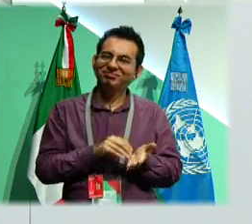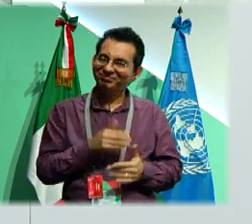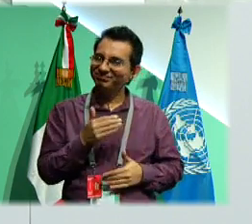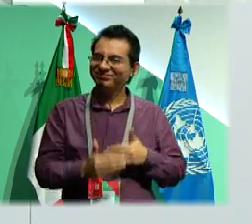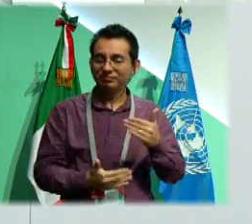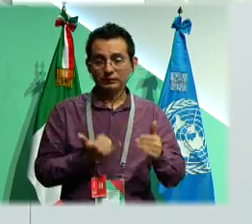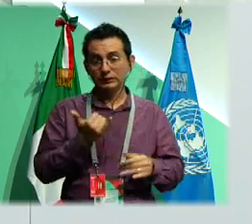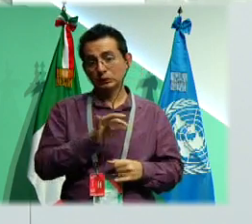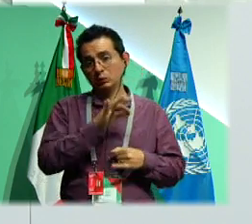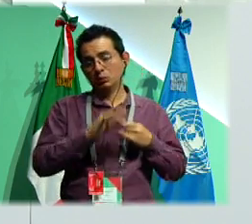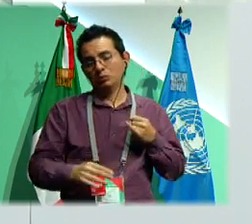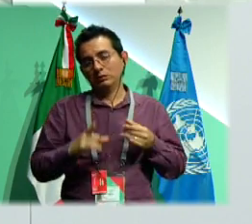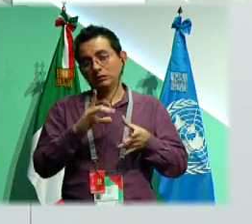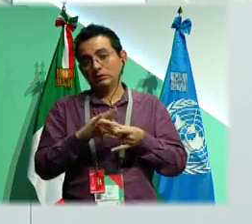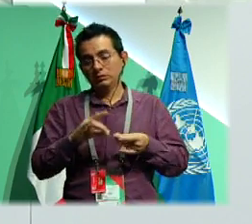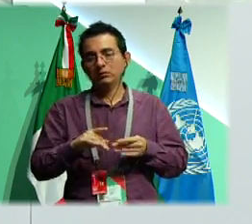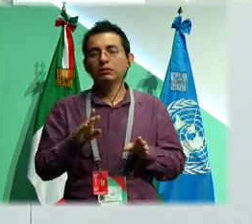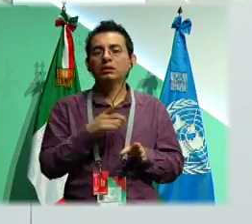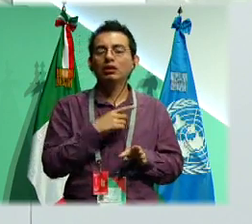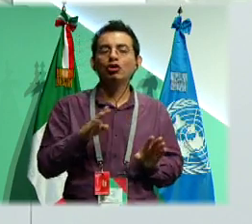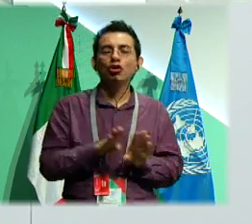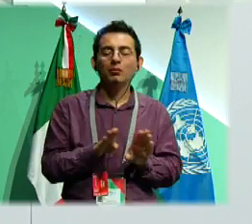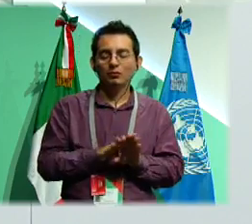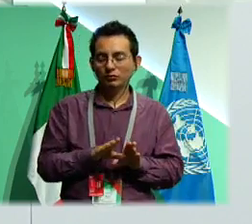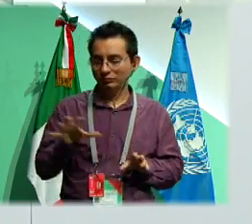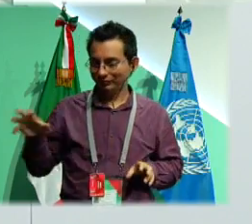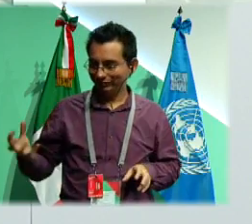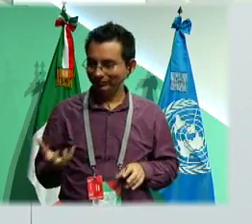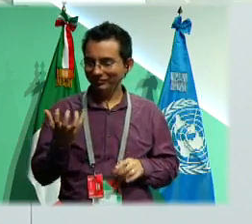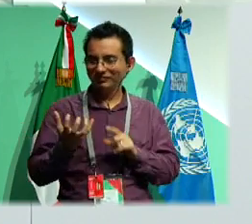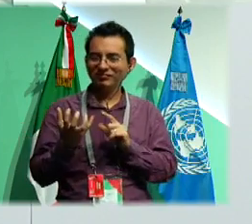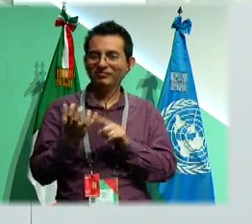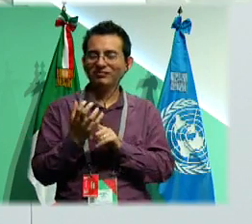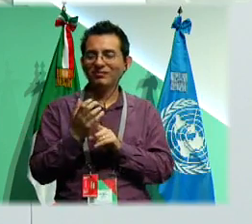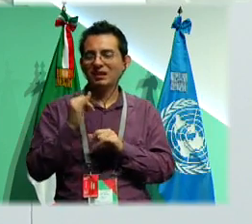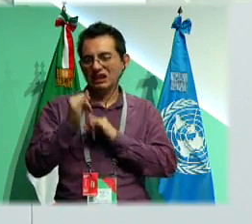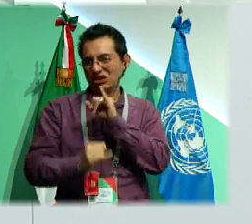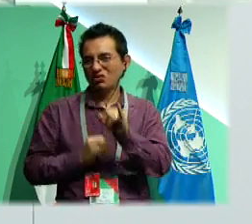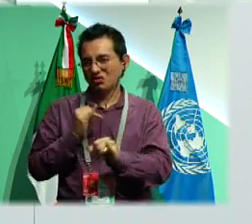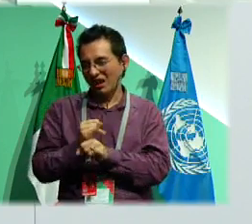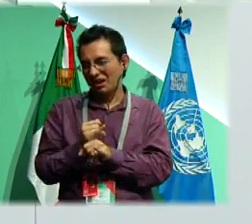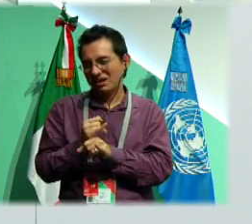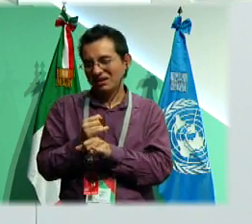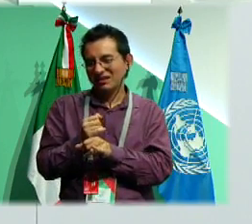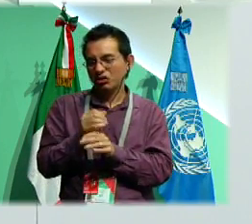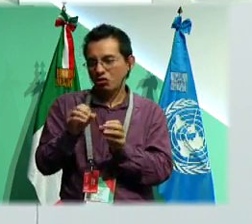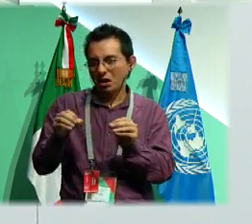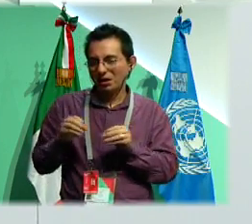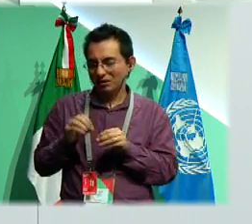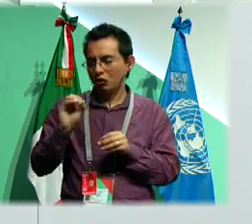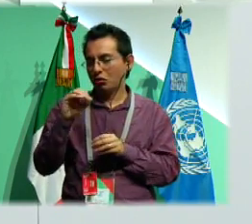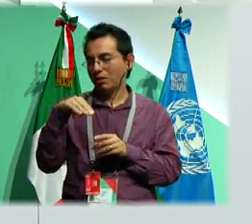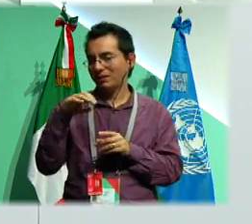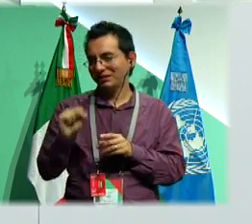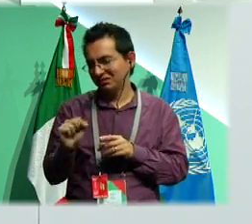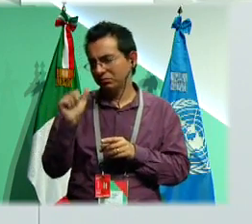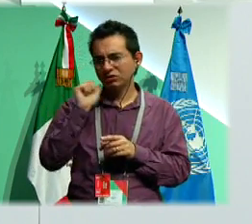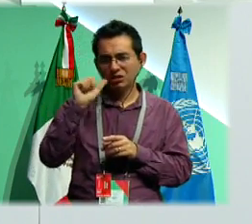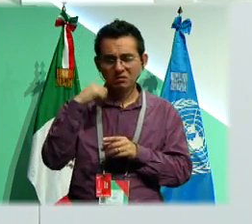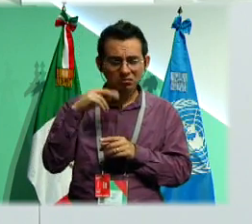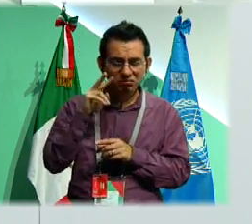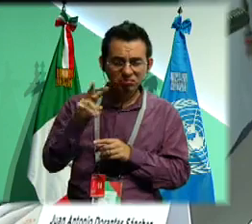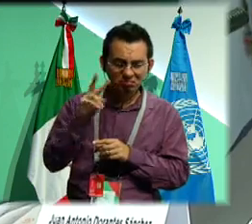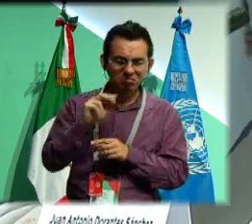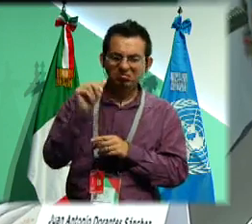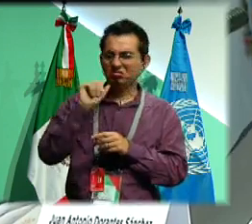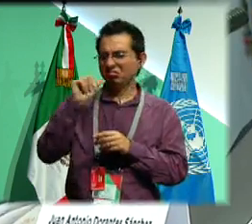le contraire doit être également mis en œuvre. Les relations avec les organisations internationales sont là, l'OMC,